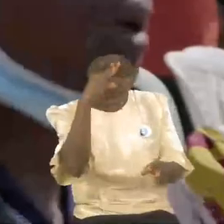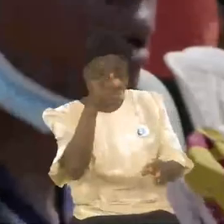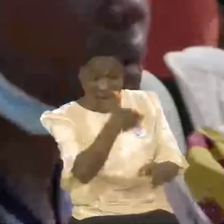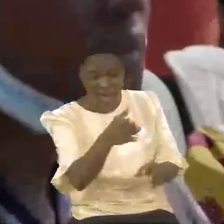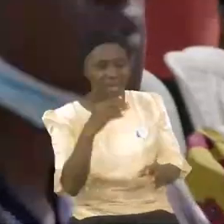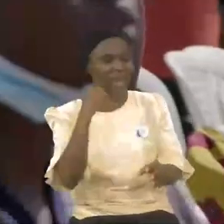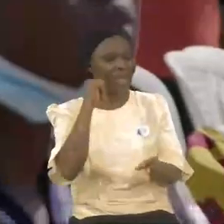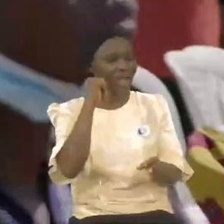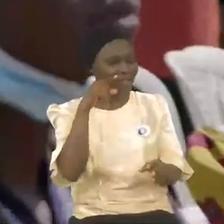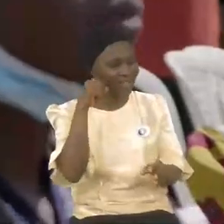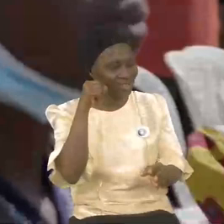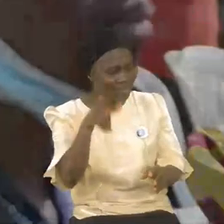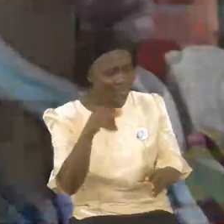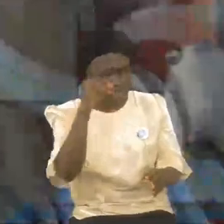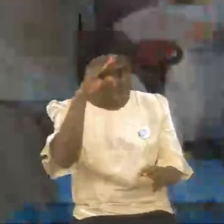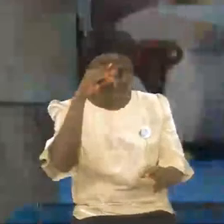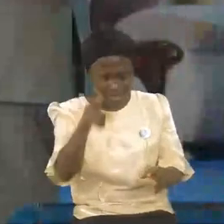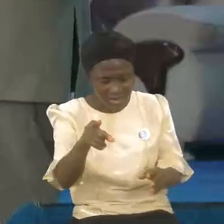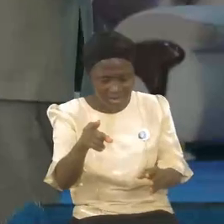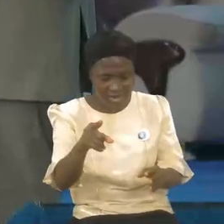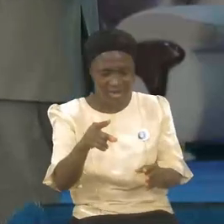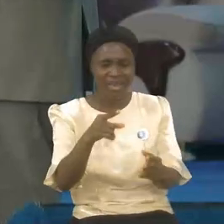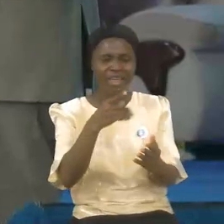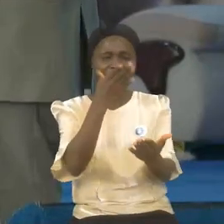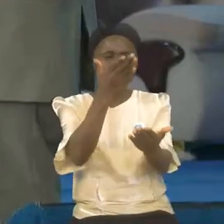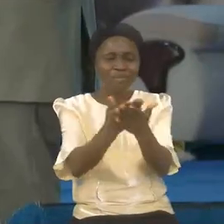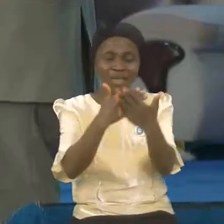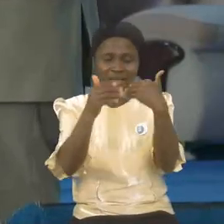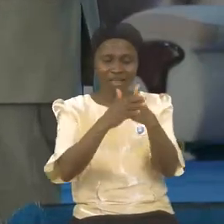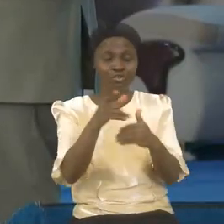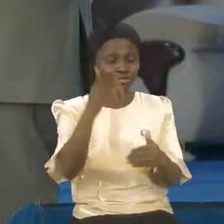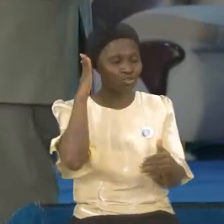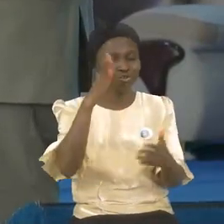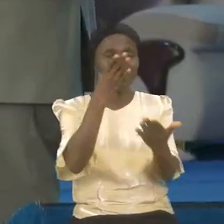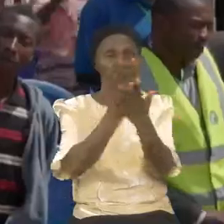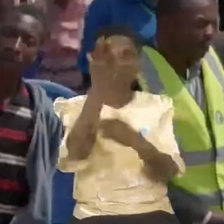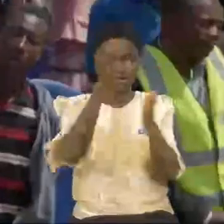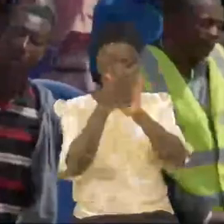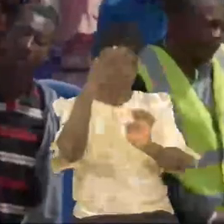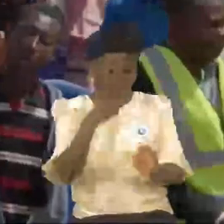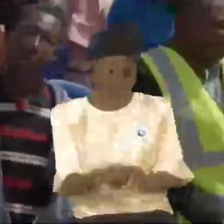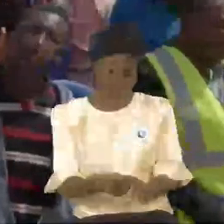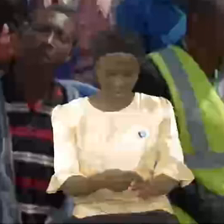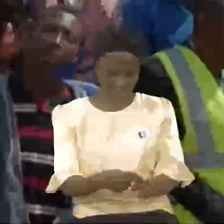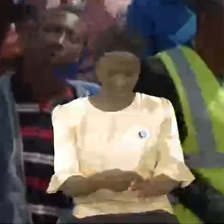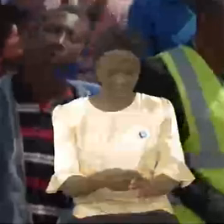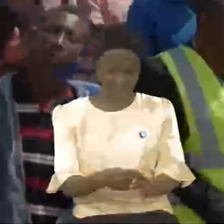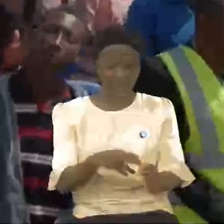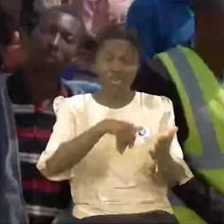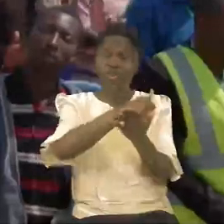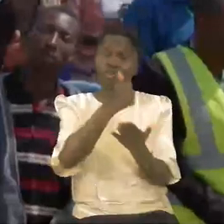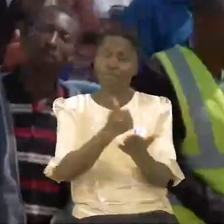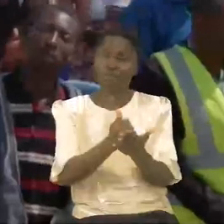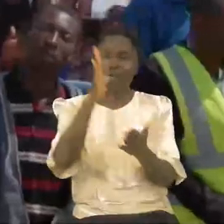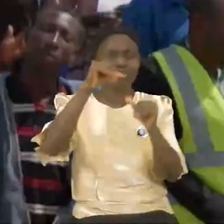a réussi vous allez réussir et tu vas régner au siècle des siècles avec notre Dieu nom de Jésus-Christ